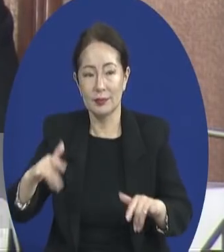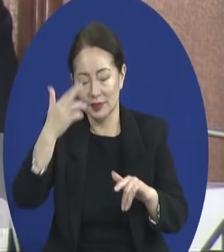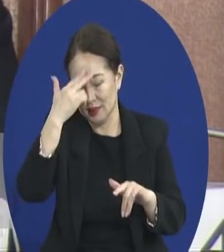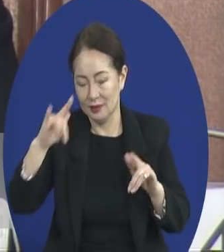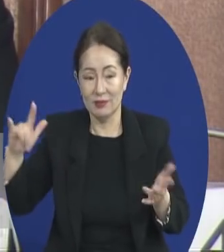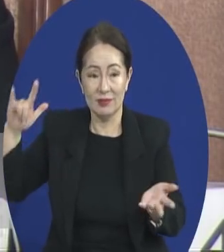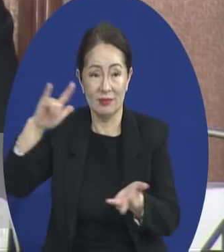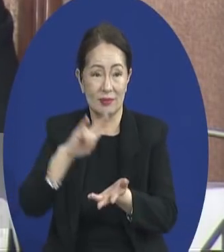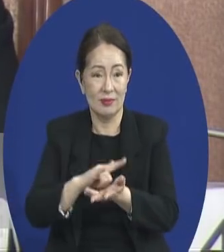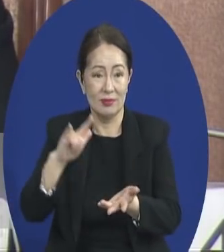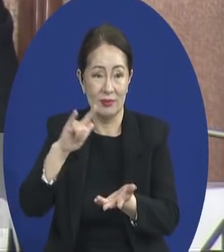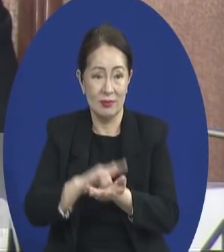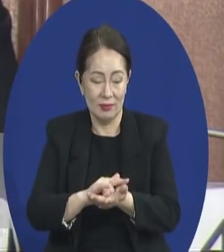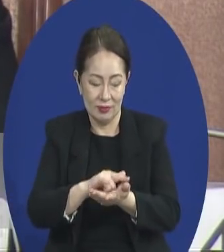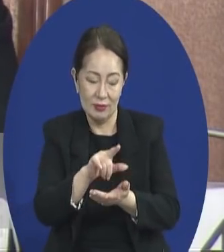бол эргэж байгаа иргэдээс